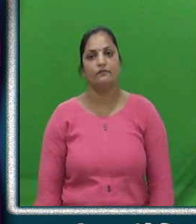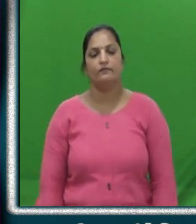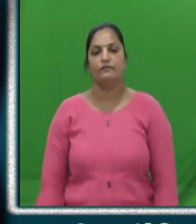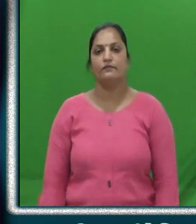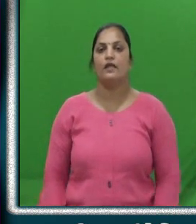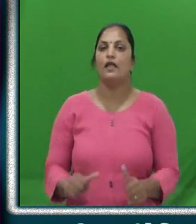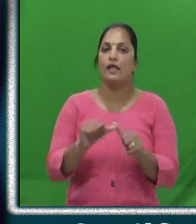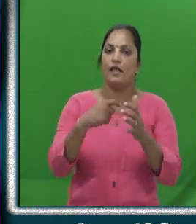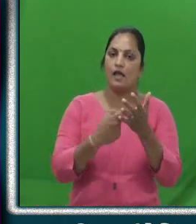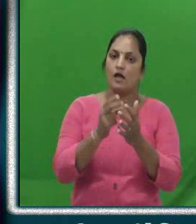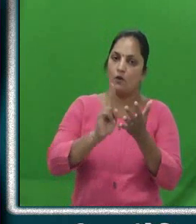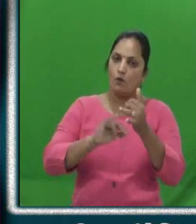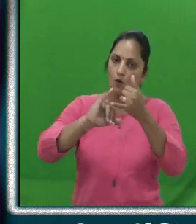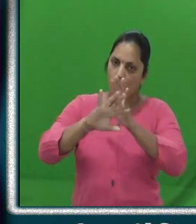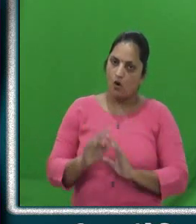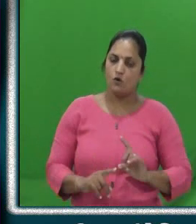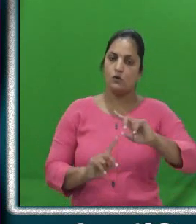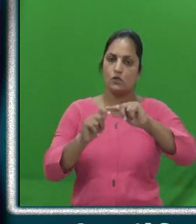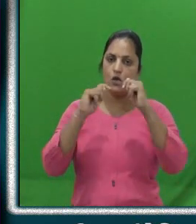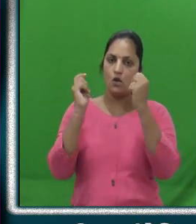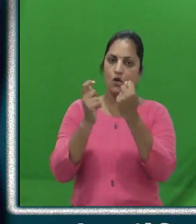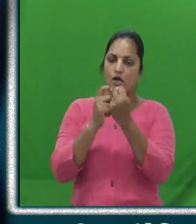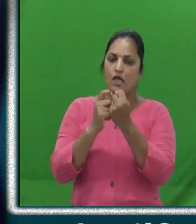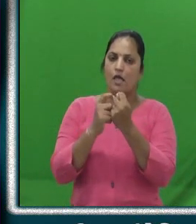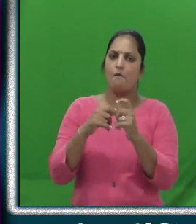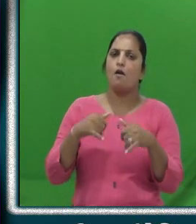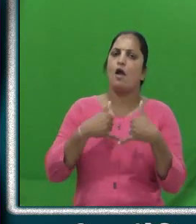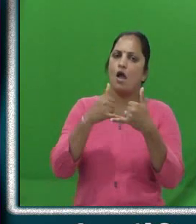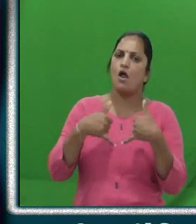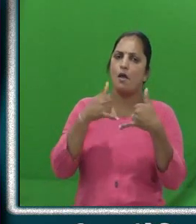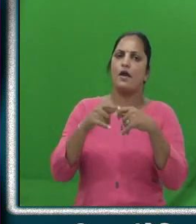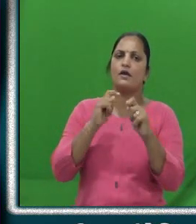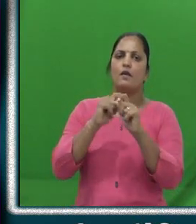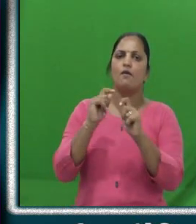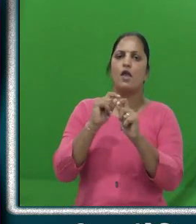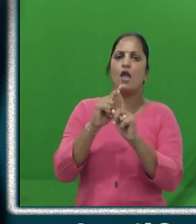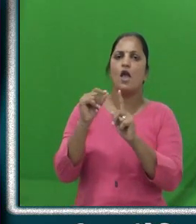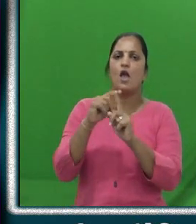ડઝ અરુણ ટીમ ડુ? અરુણની ટીમ